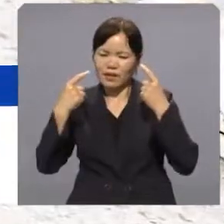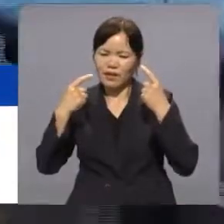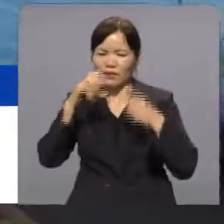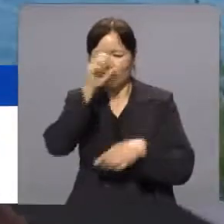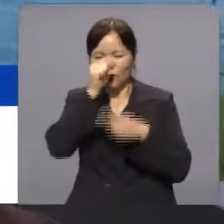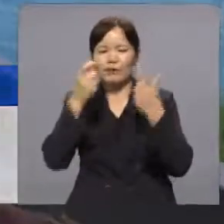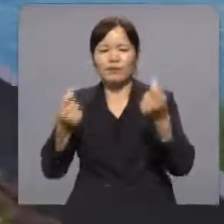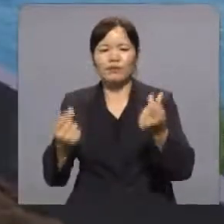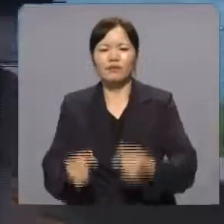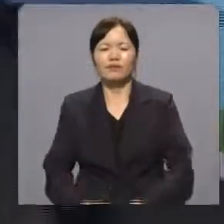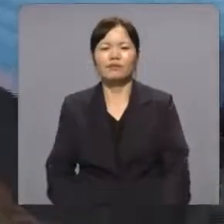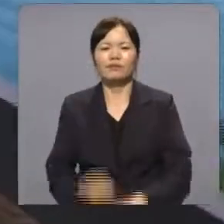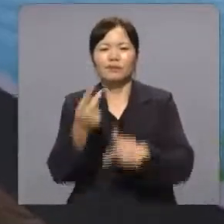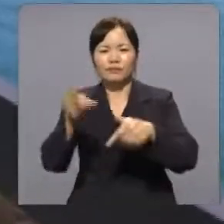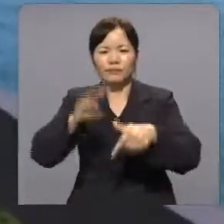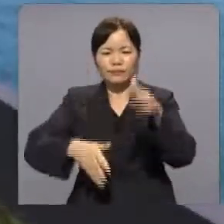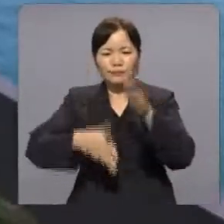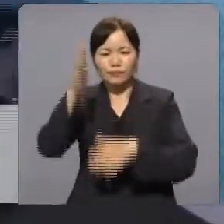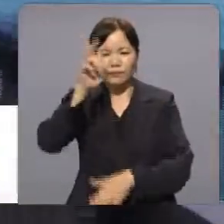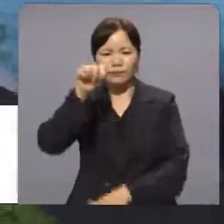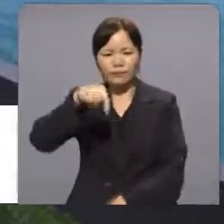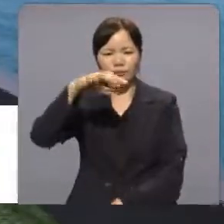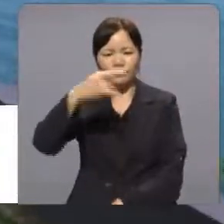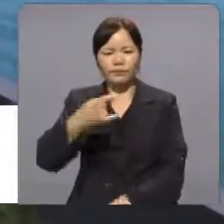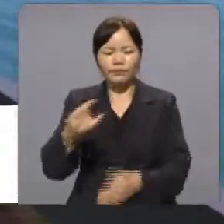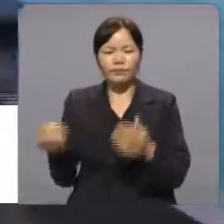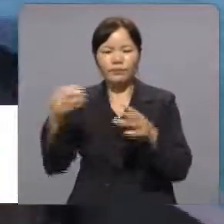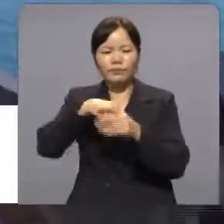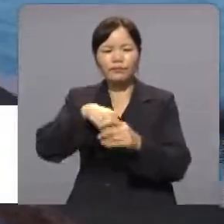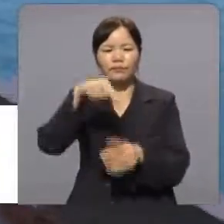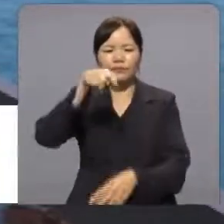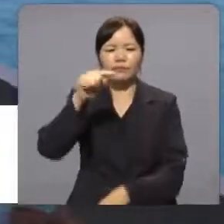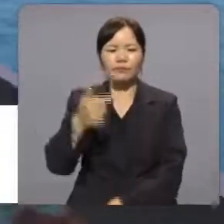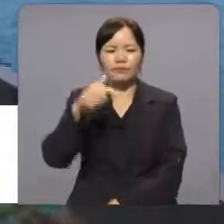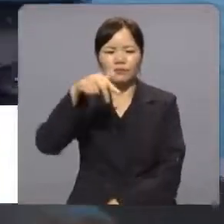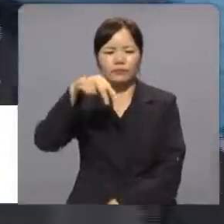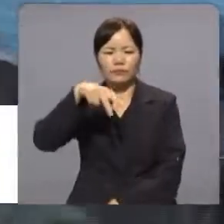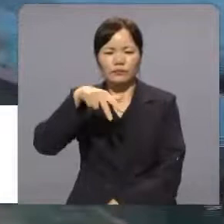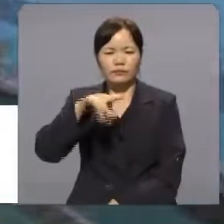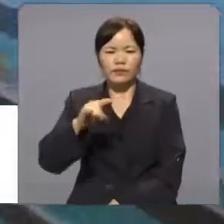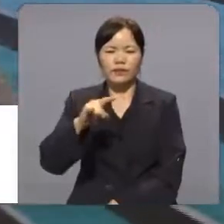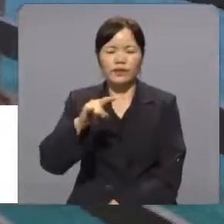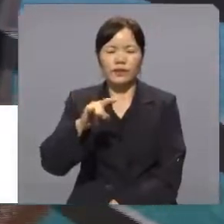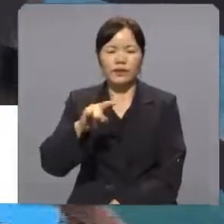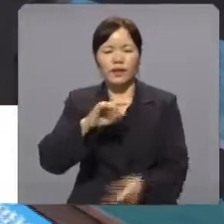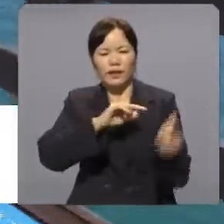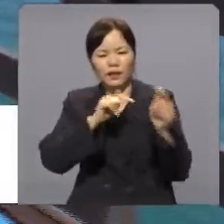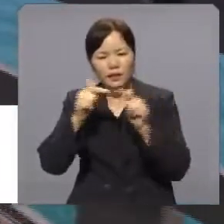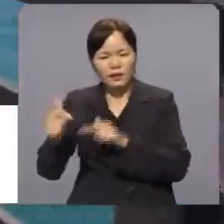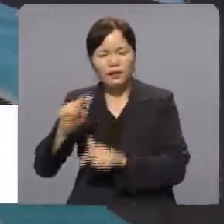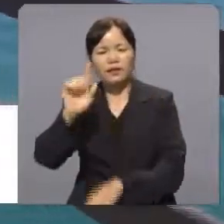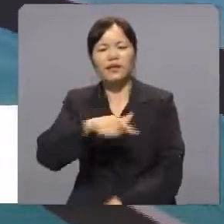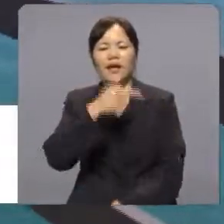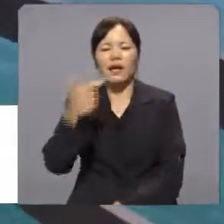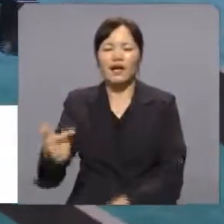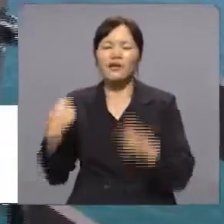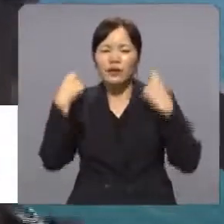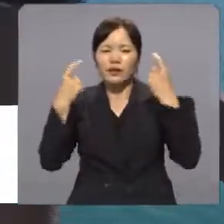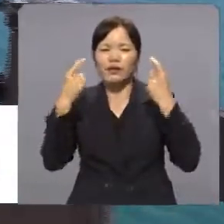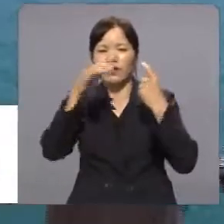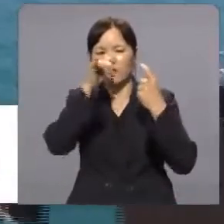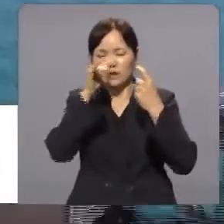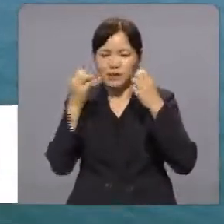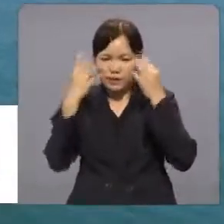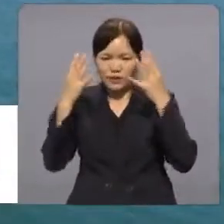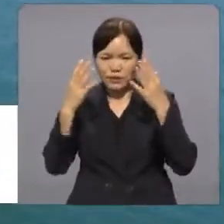않을까. 인천시가 무의도를 비롯해 선재도 목섬과 영흥도, 강화를 한나절 동안 둘러볼 수 있는